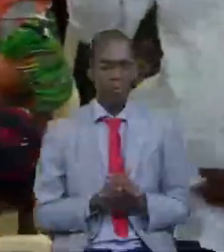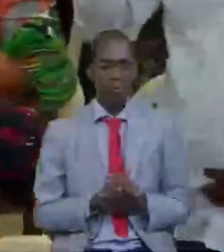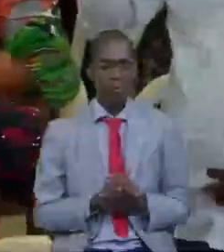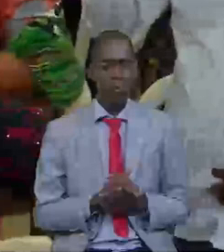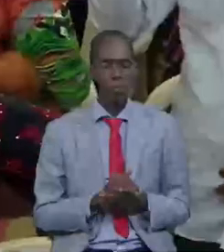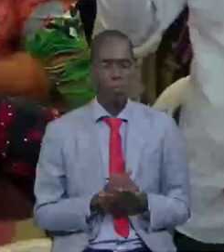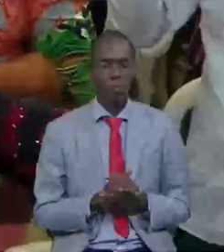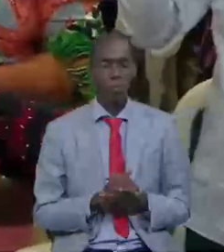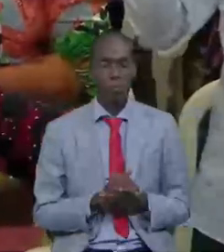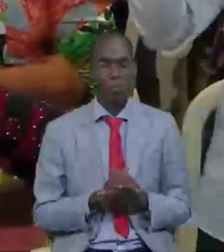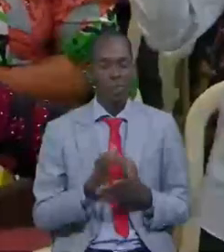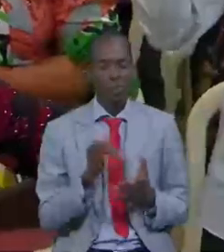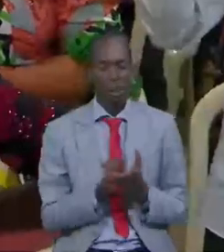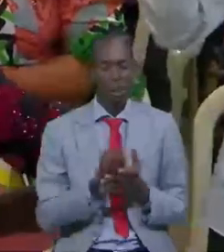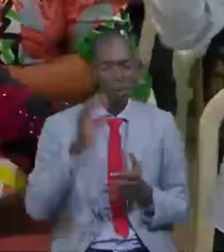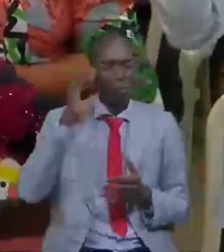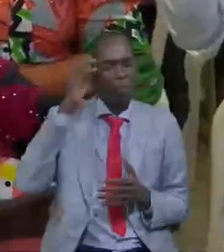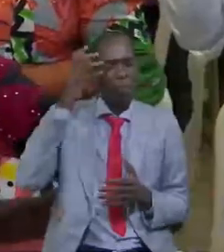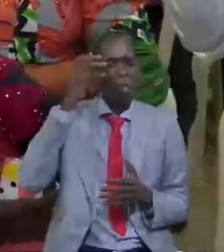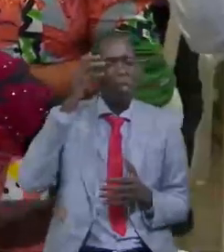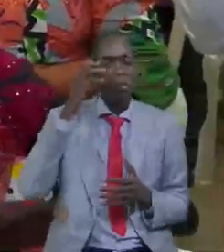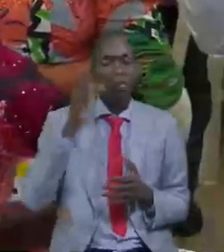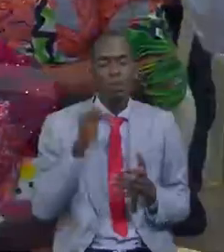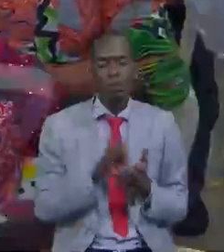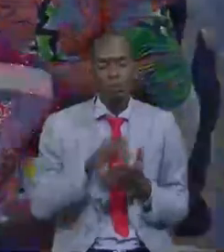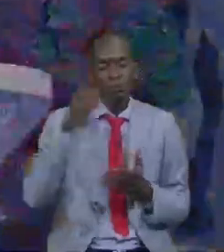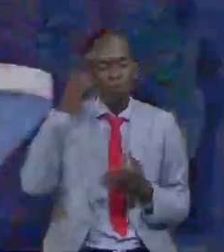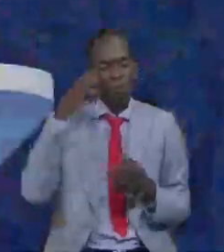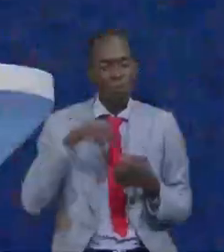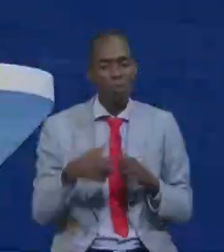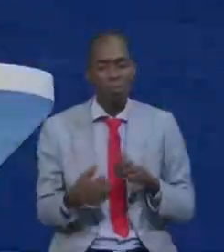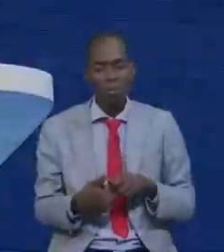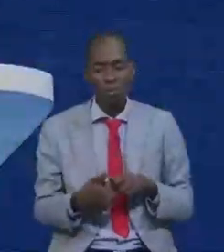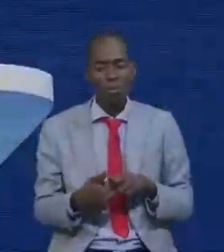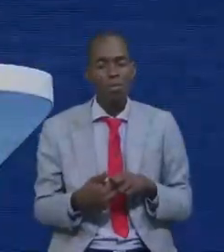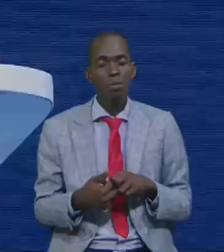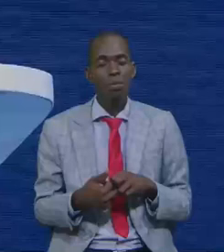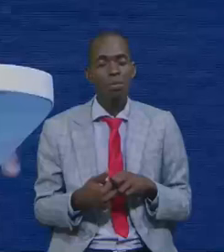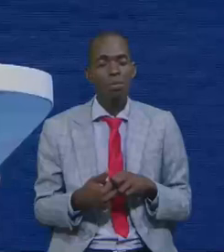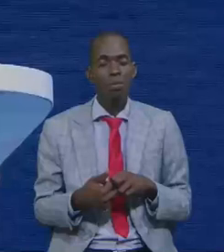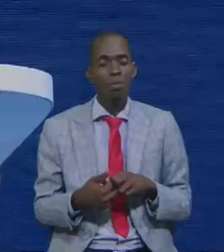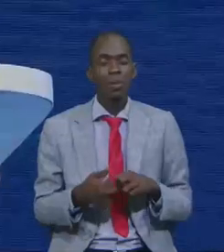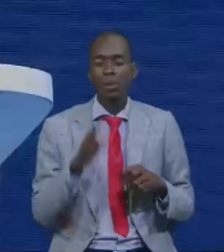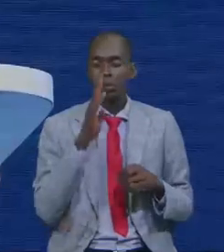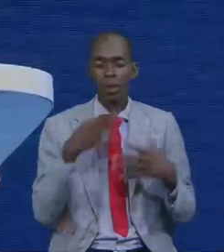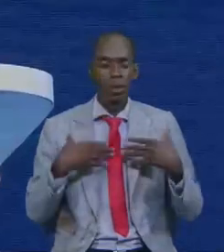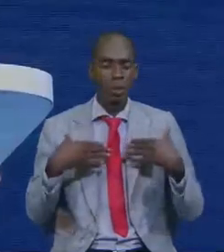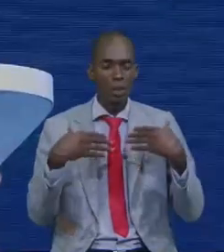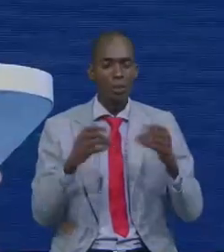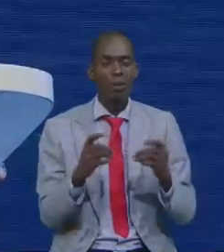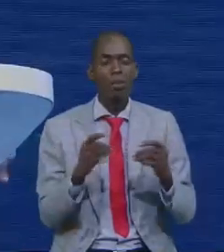Cette folie, cette insanité, problème de cerveau, sois guéri au nom